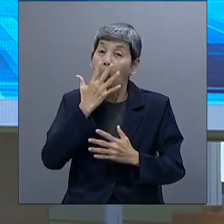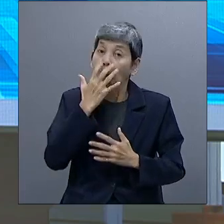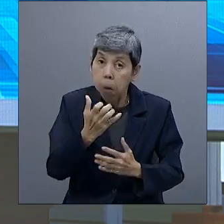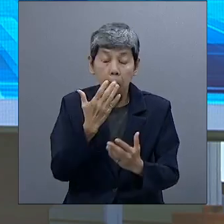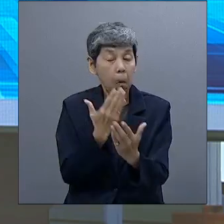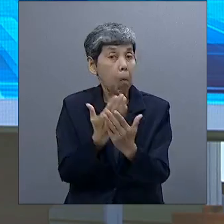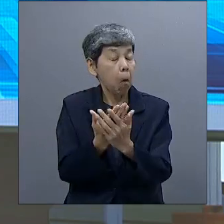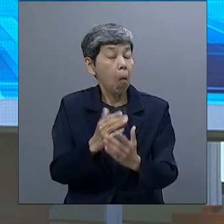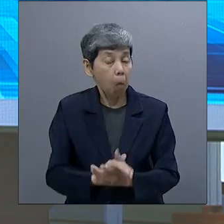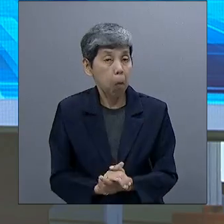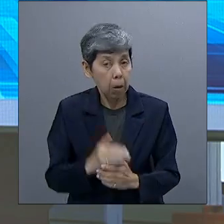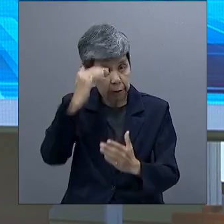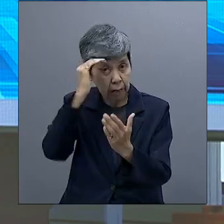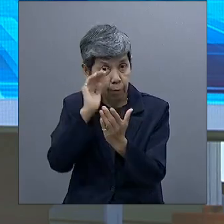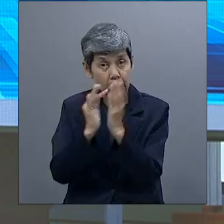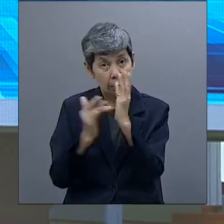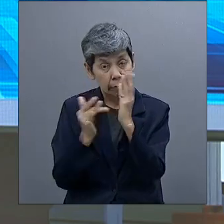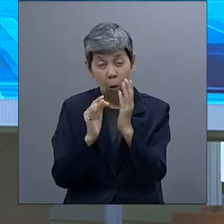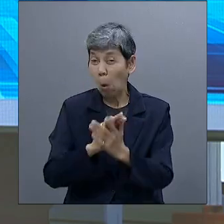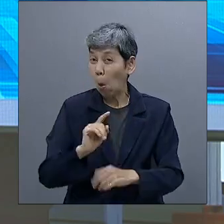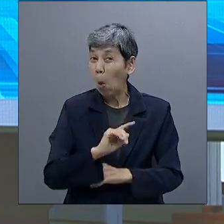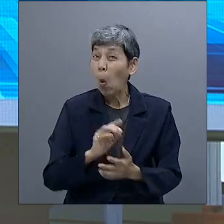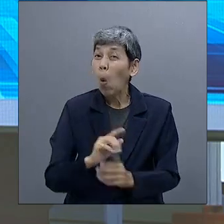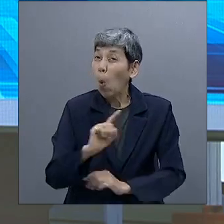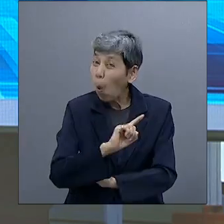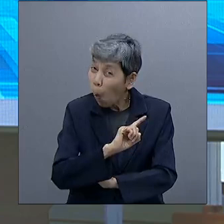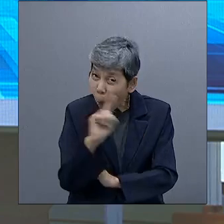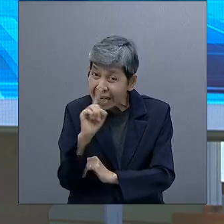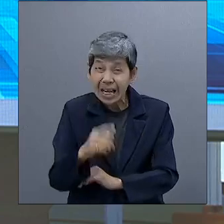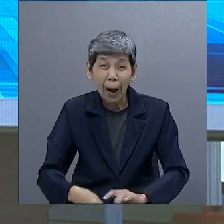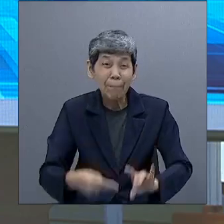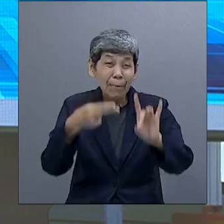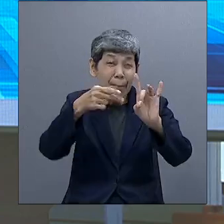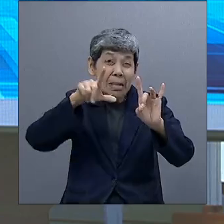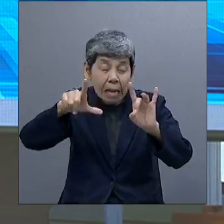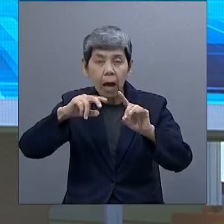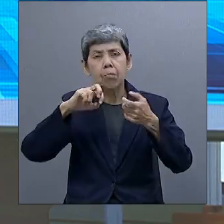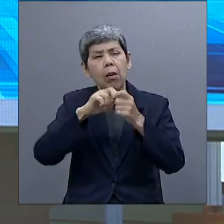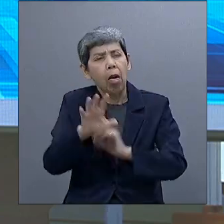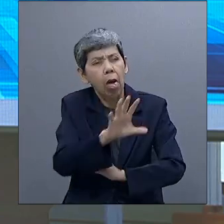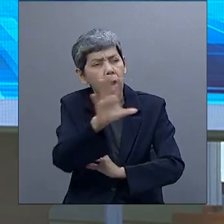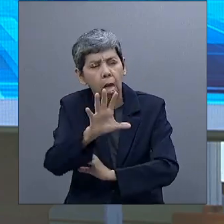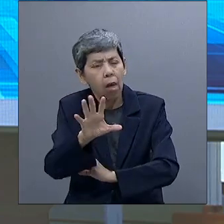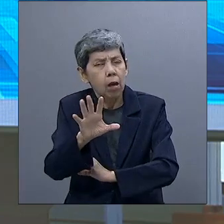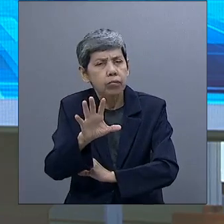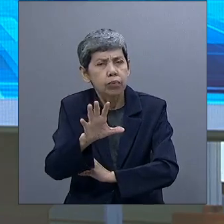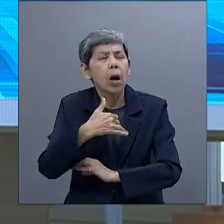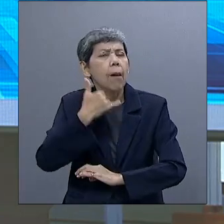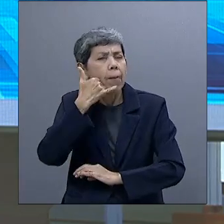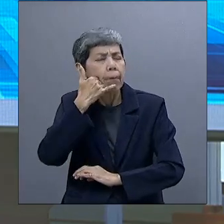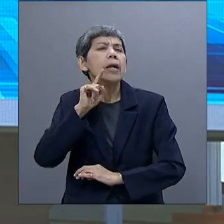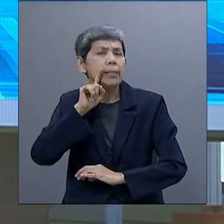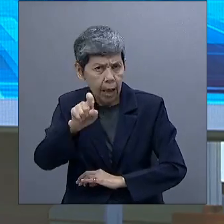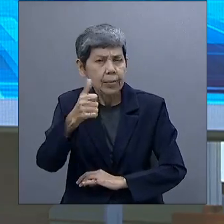ายที่แจ้งผ่านตำรวจไซเบอร์เนี่ยวันละกว่า 80,000 ล้านบาทเลยทีเดียวค่ะเจอกับปัญหาแบบนี้อย่าเก็บไว้คนเดียวนะคะโทรศัพท์มาหาพวกเ